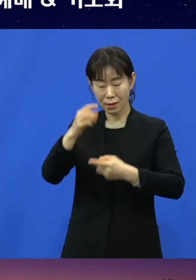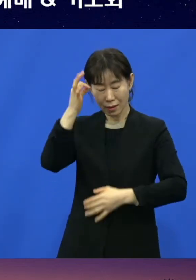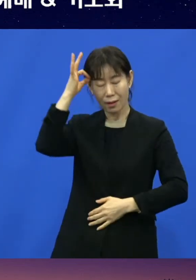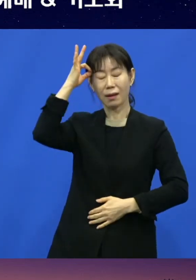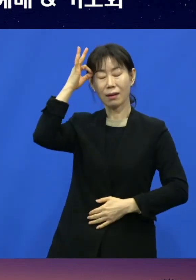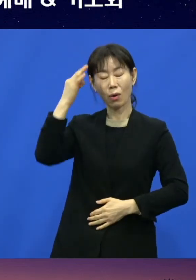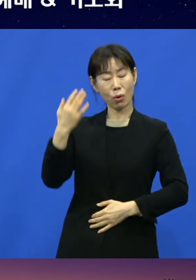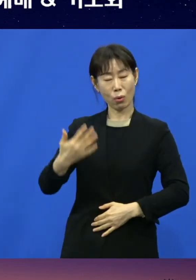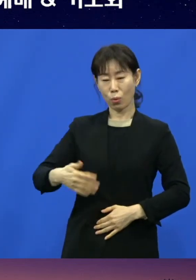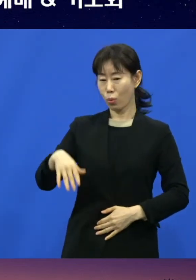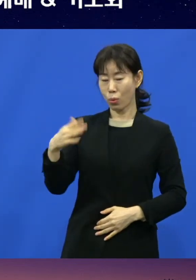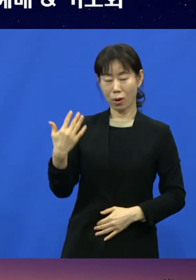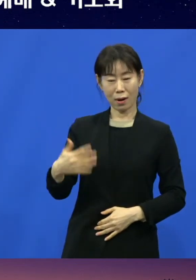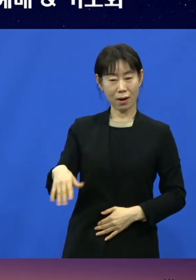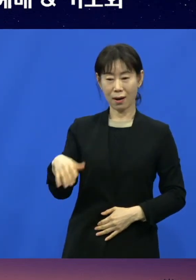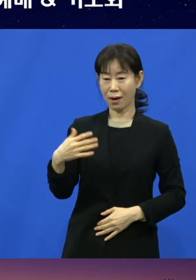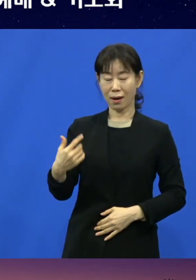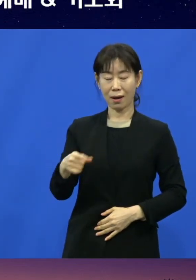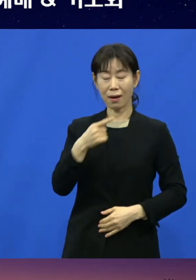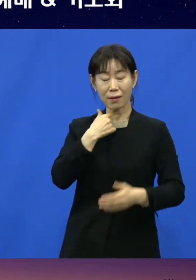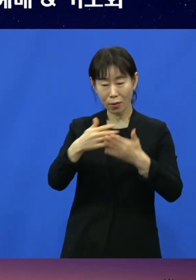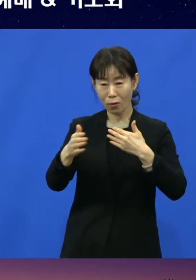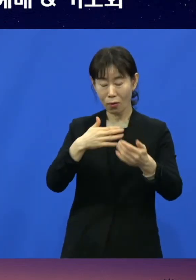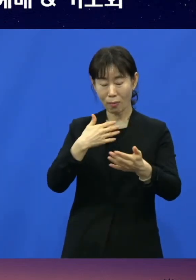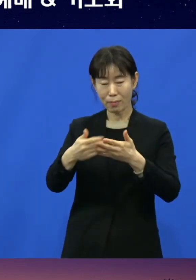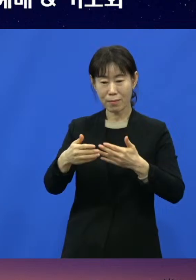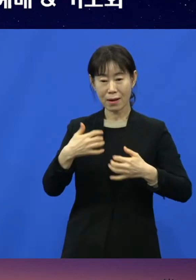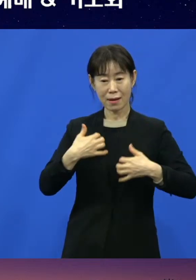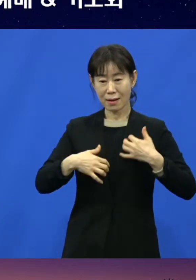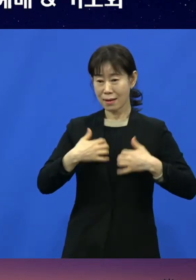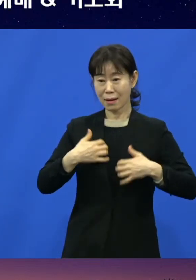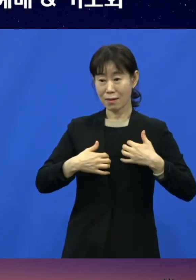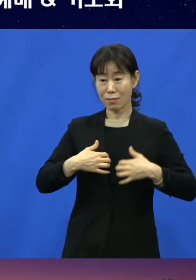이런 경험이에요. 이런 경험.